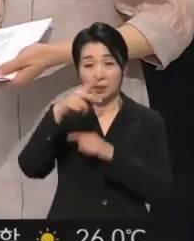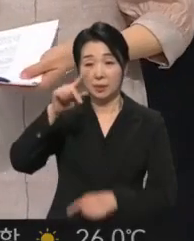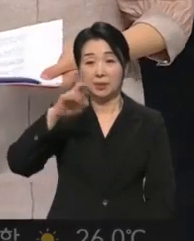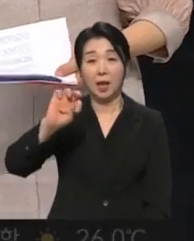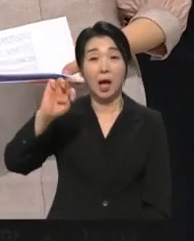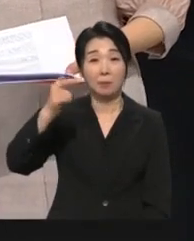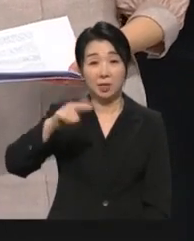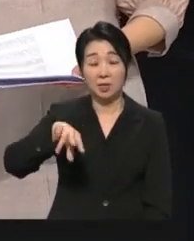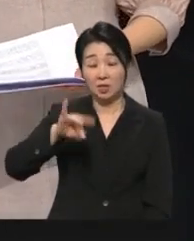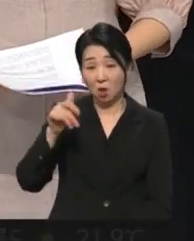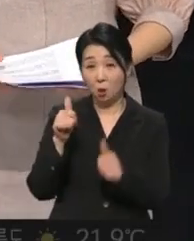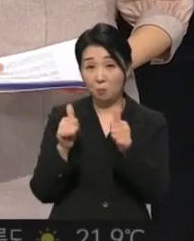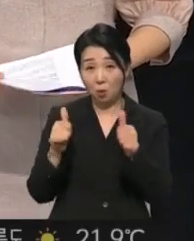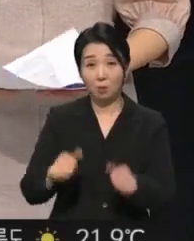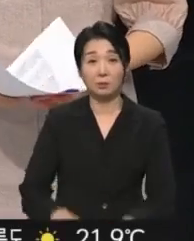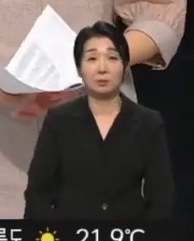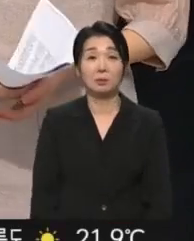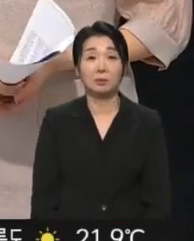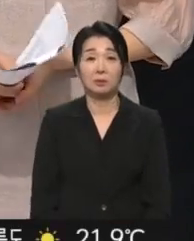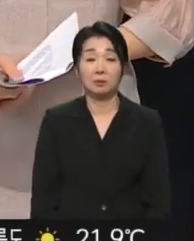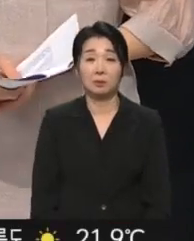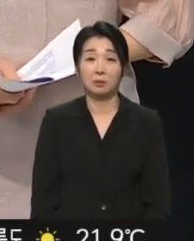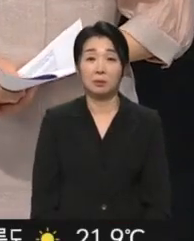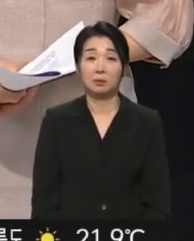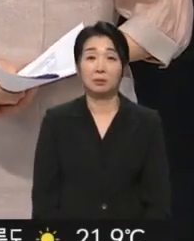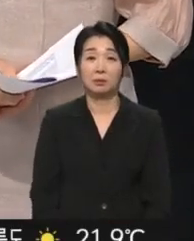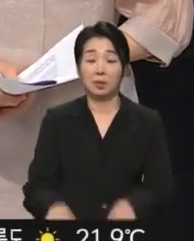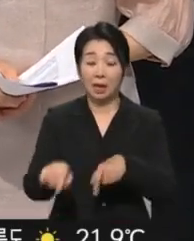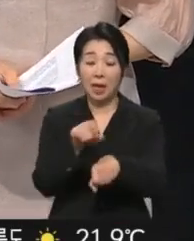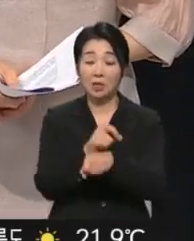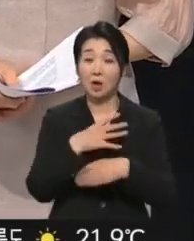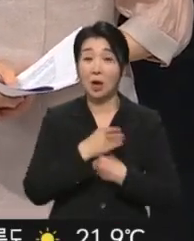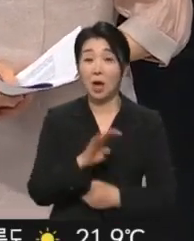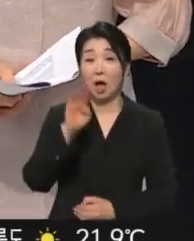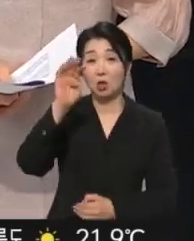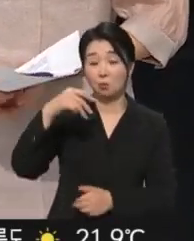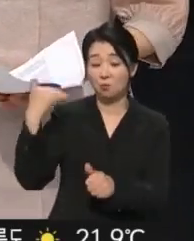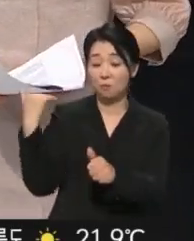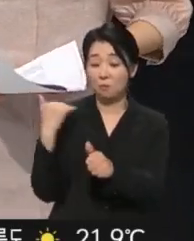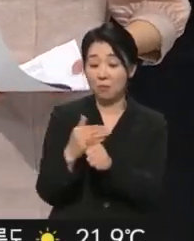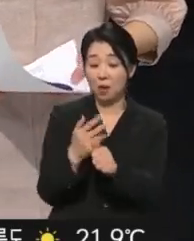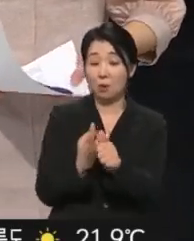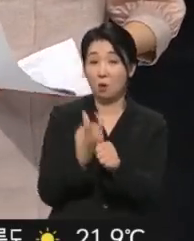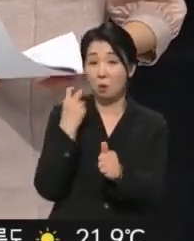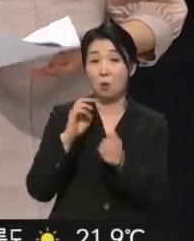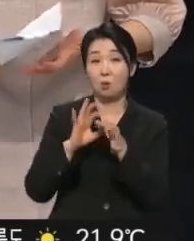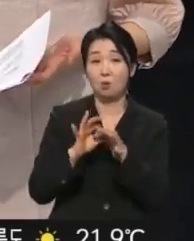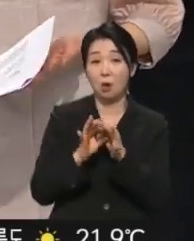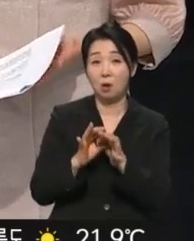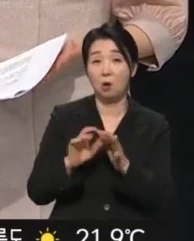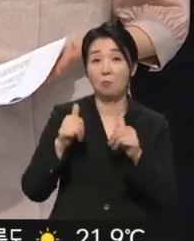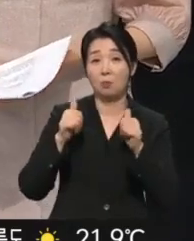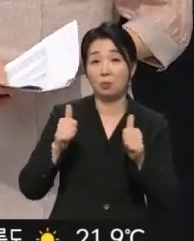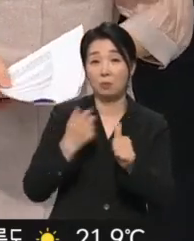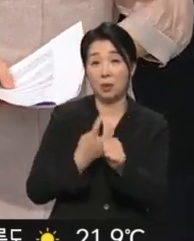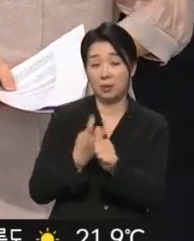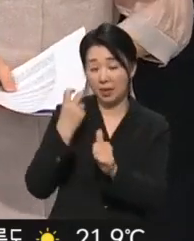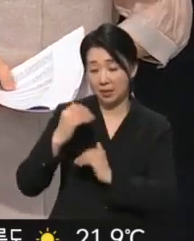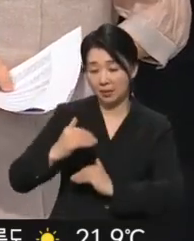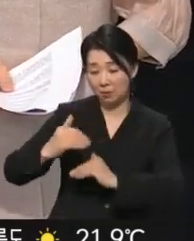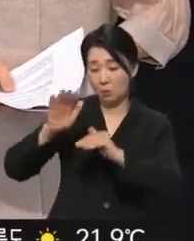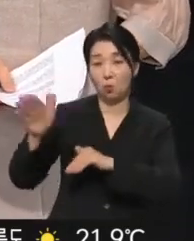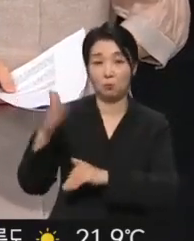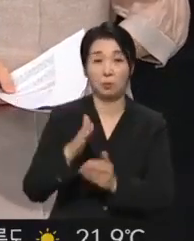첫 변론입니다. 이상민 행정안전부 장관의 파면 여부를 결정하는 헌법재판소의 탄핵 심판 절차가